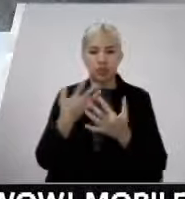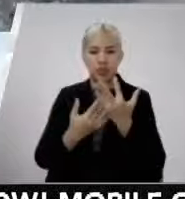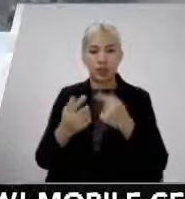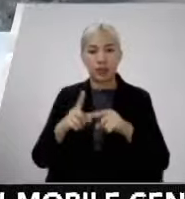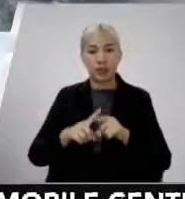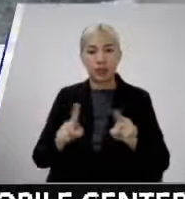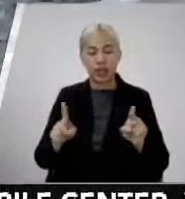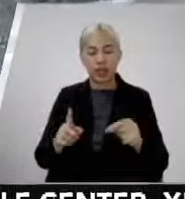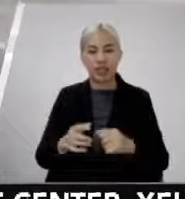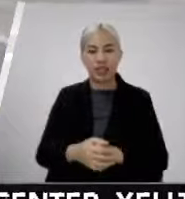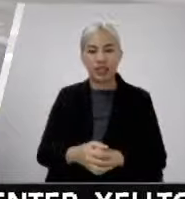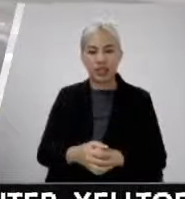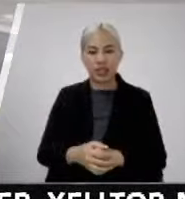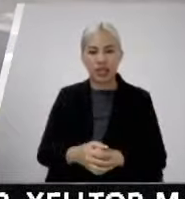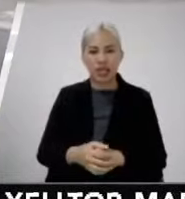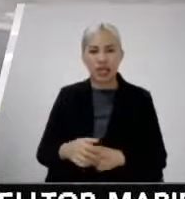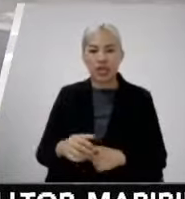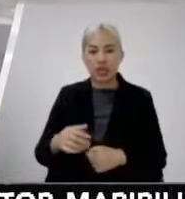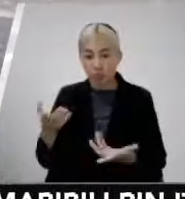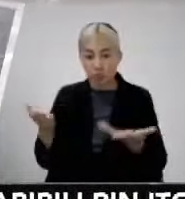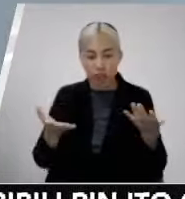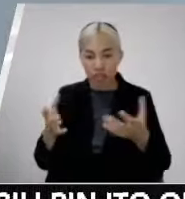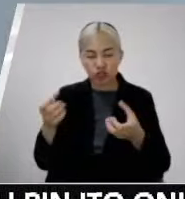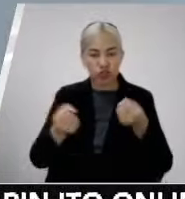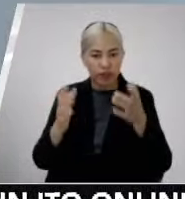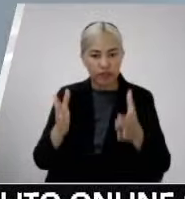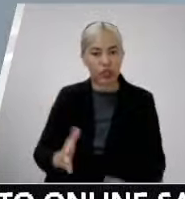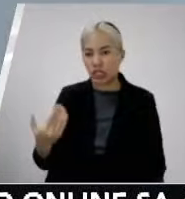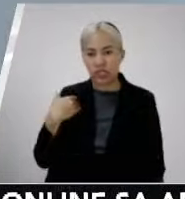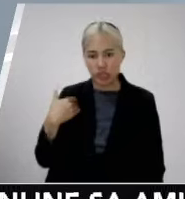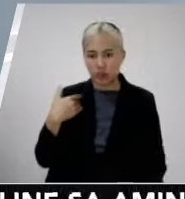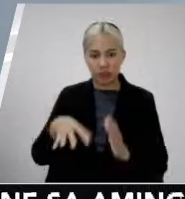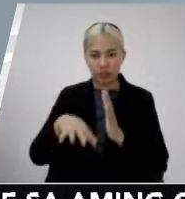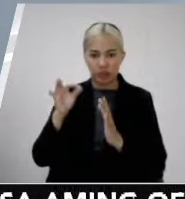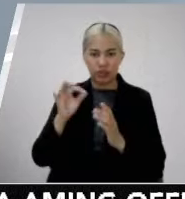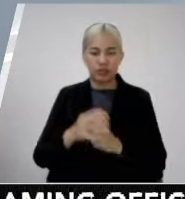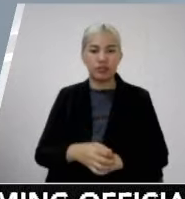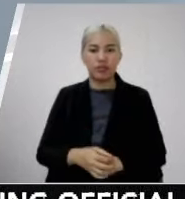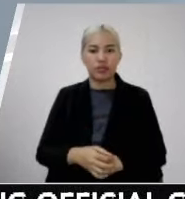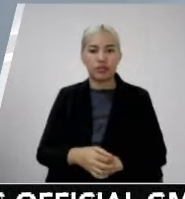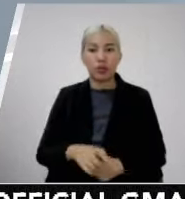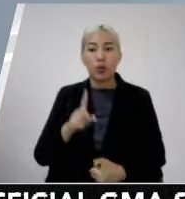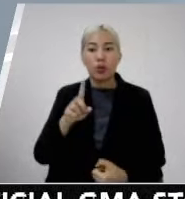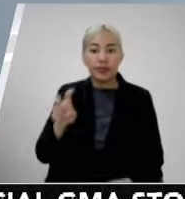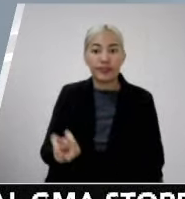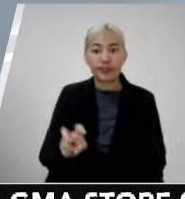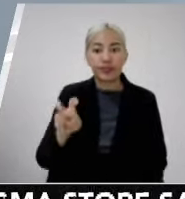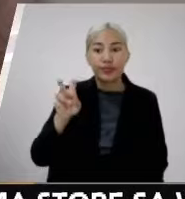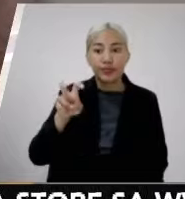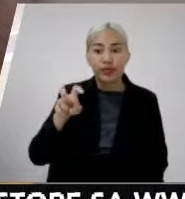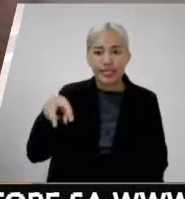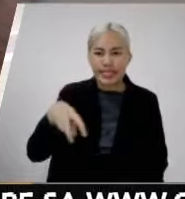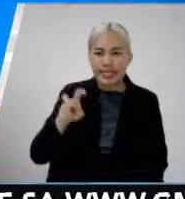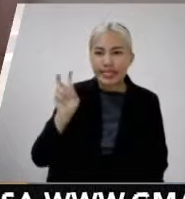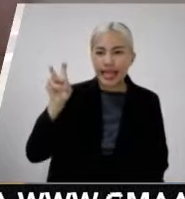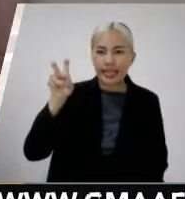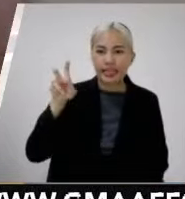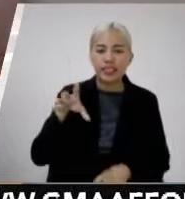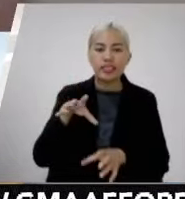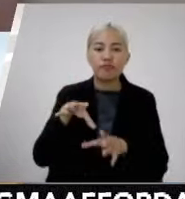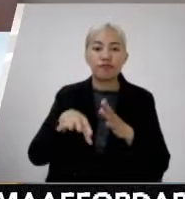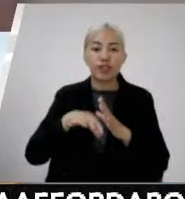bumbero ang bus driver. Isang sawa ang nasagip sa Katbalogan, Samar. Nakita ang sawa na may habang